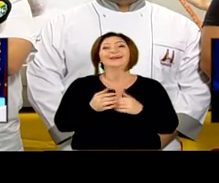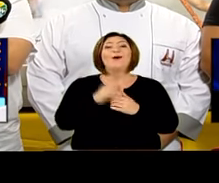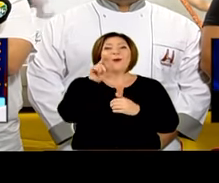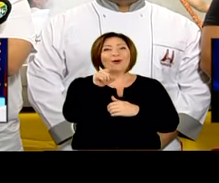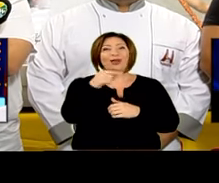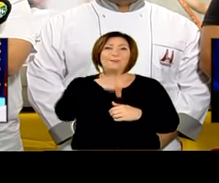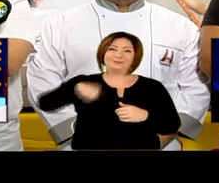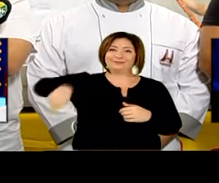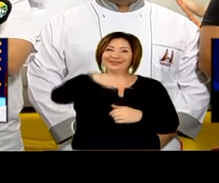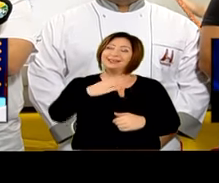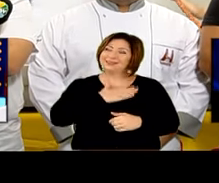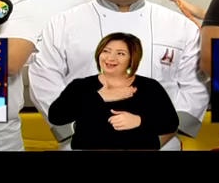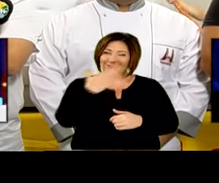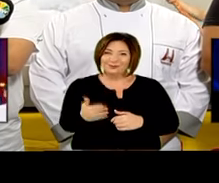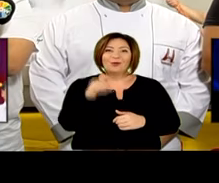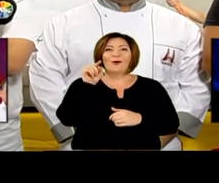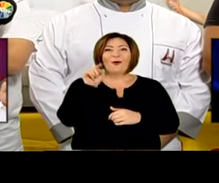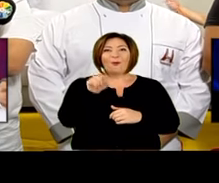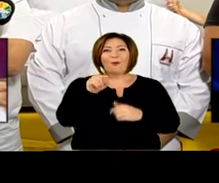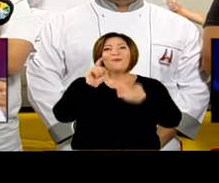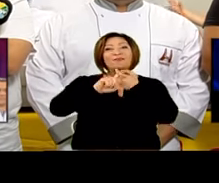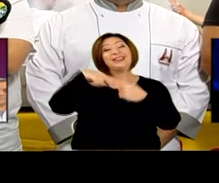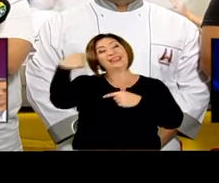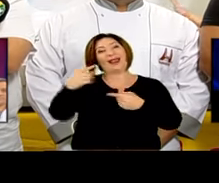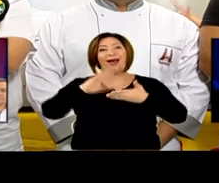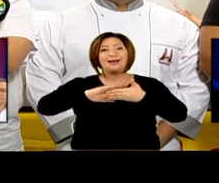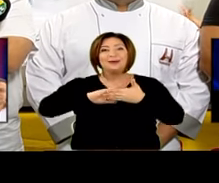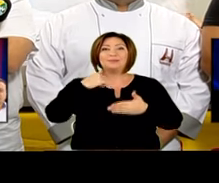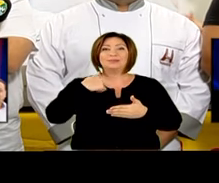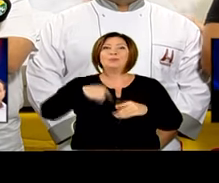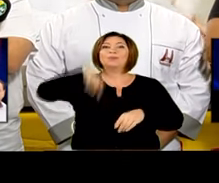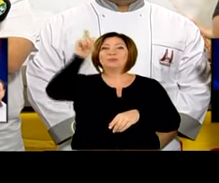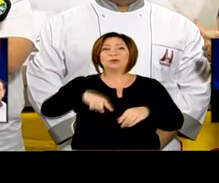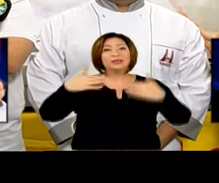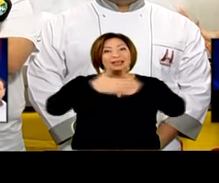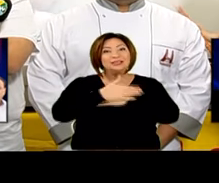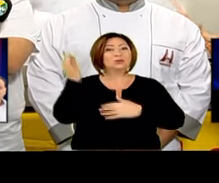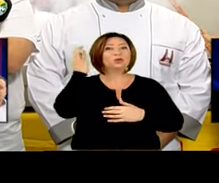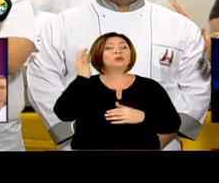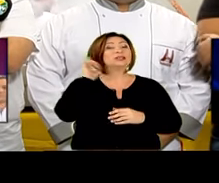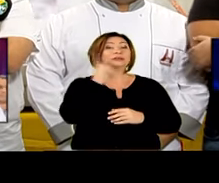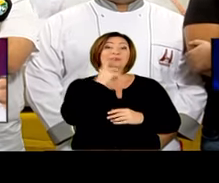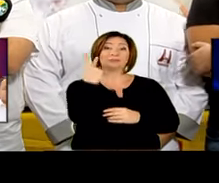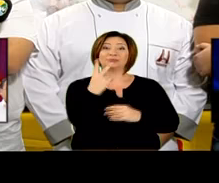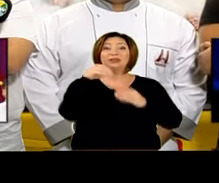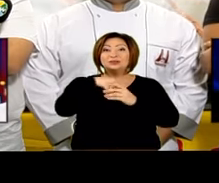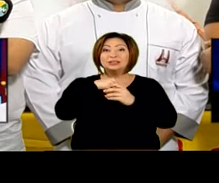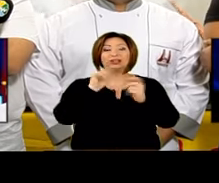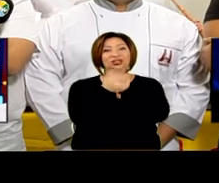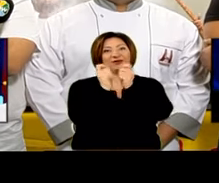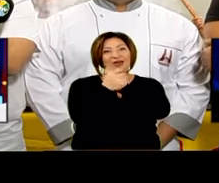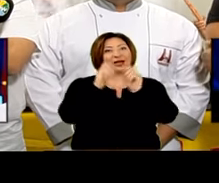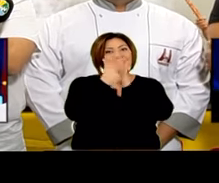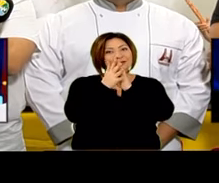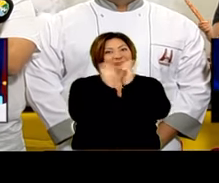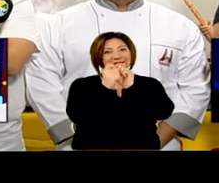da bize sağ olsun, o ve diğer arkadaşımız bize bütün gece duymayanlar için çeviriyi yapacak.